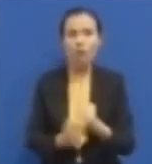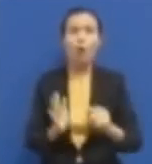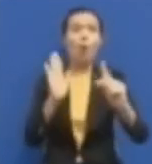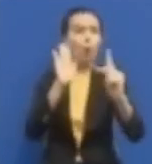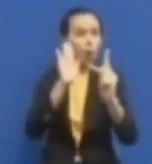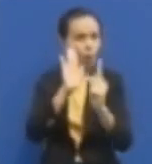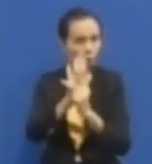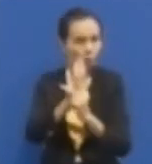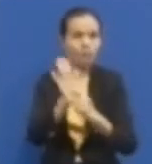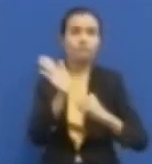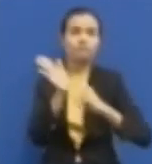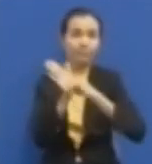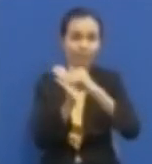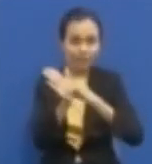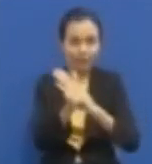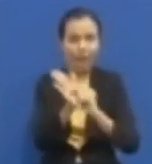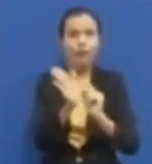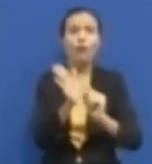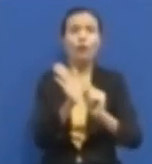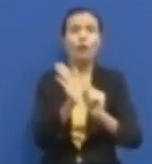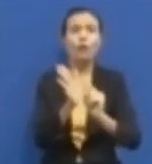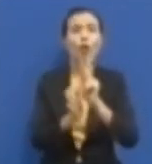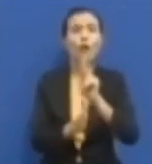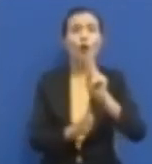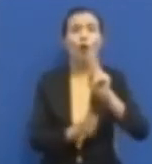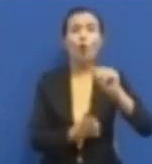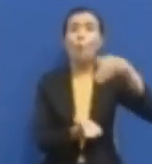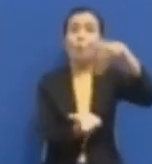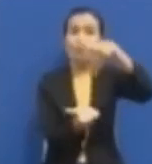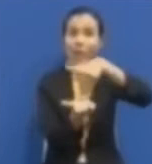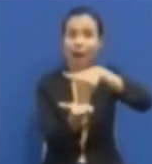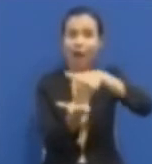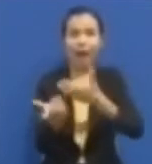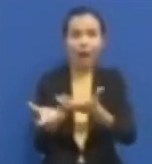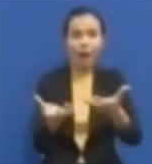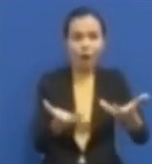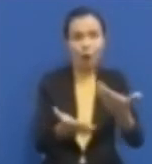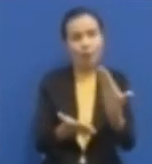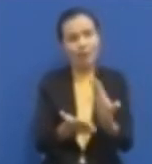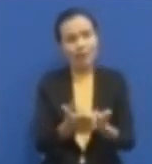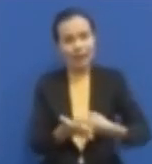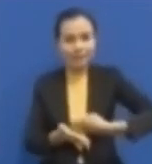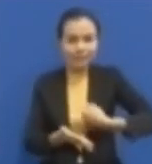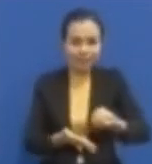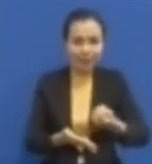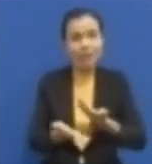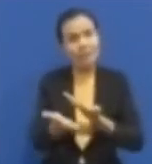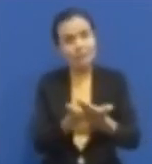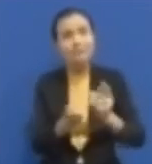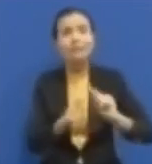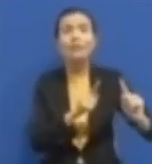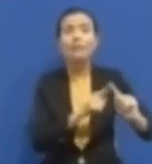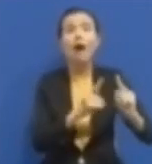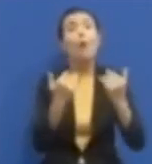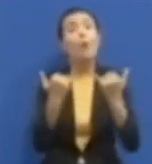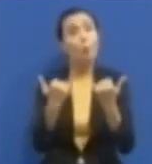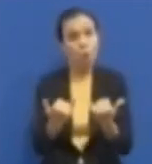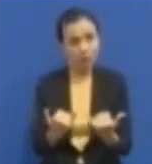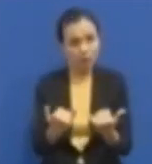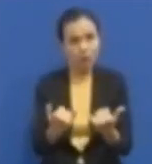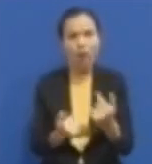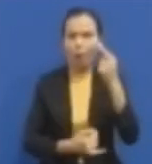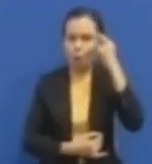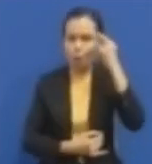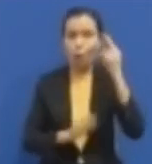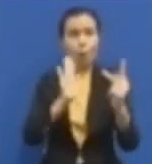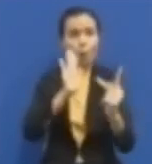บียบของกรมบัญชีกลางว่าด้วยพัสดุและการจัดซื้อจัดจ้างซึ่งวันนี้เรารู้แล้วว่าก